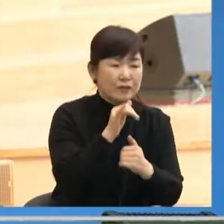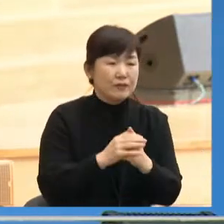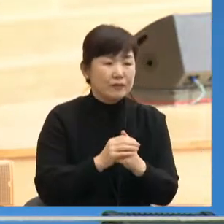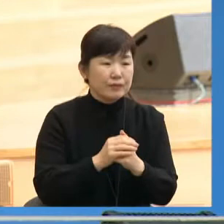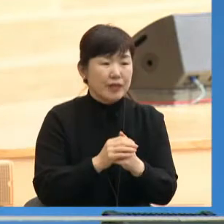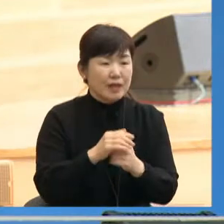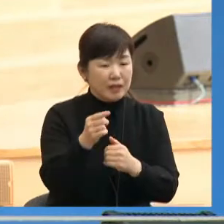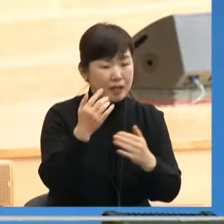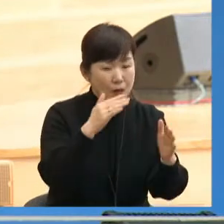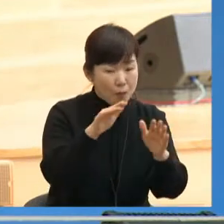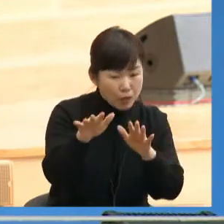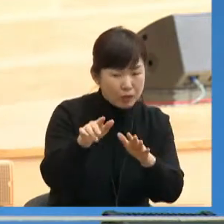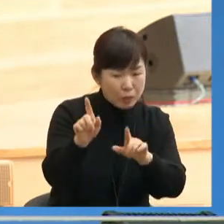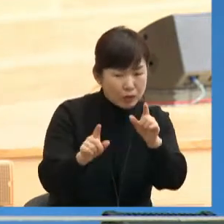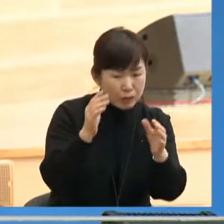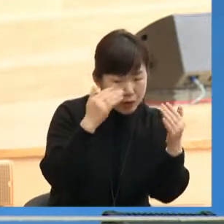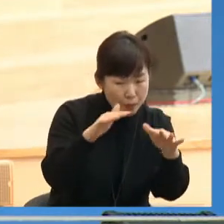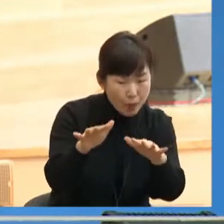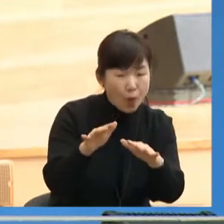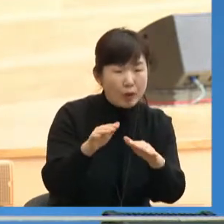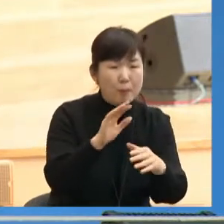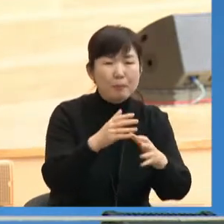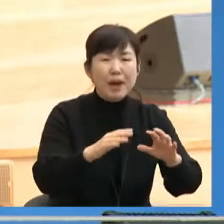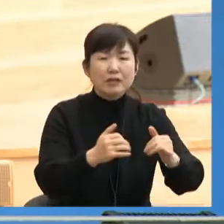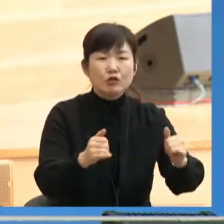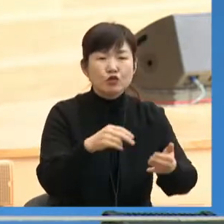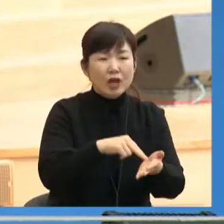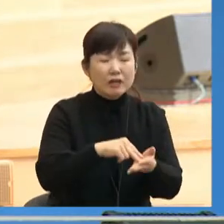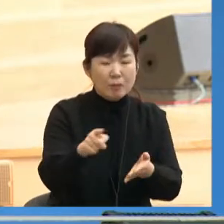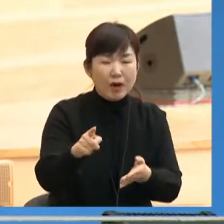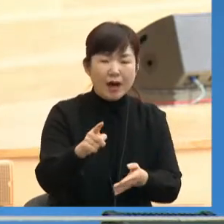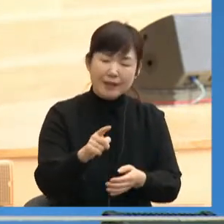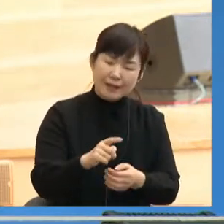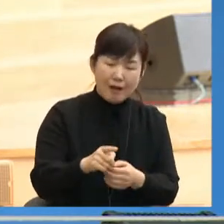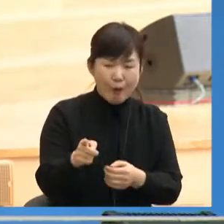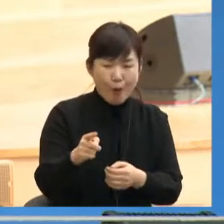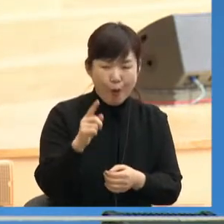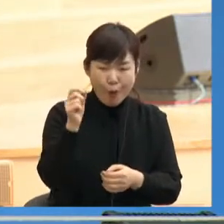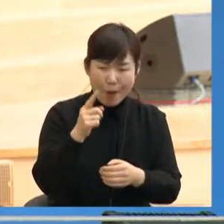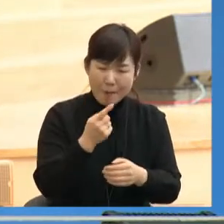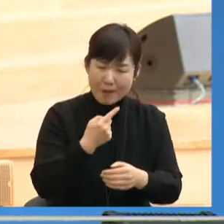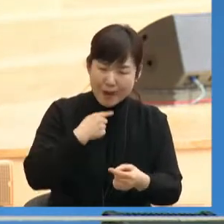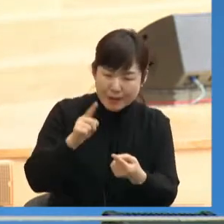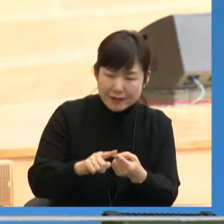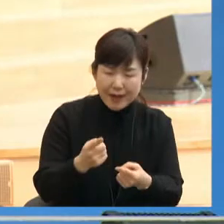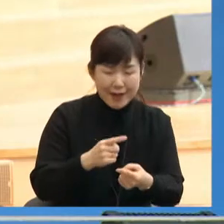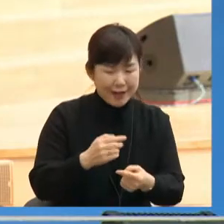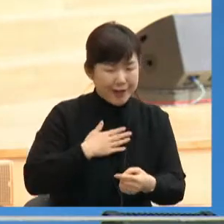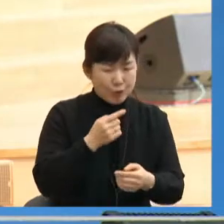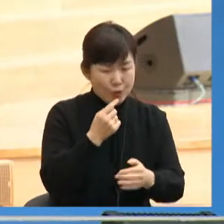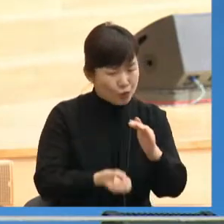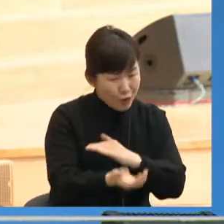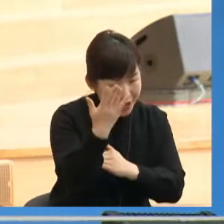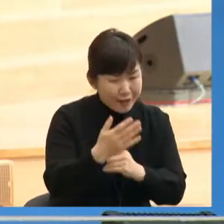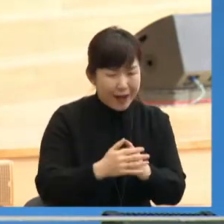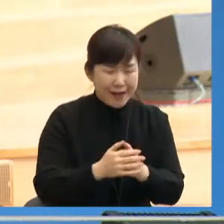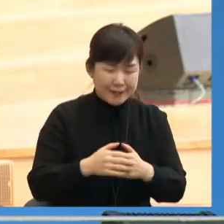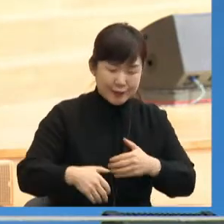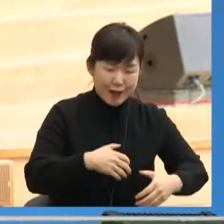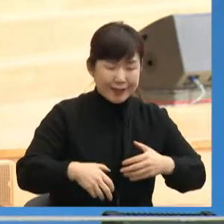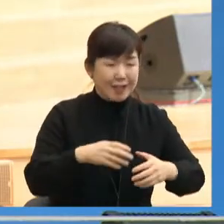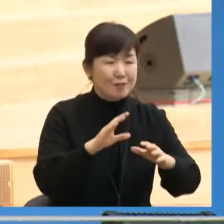그 모습을 지켜보던 백성들 중에 이런 백성들이 있었어요. 다윗에게 투항할까? 말까? 갈등하고 고민하는 백성들이